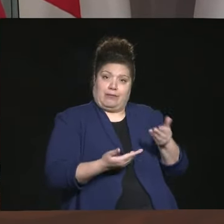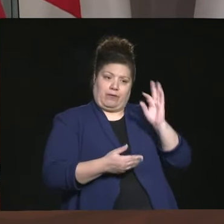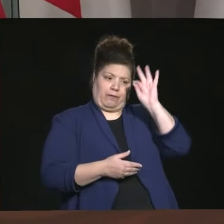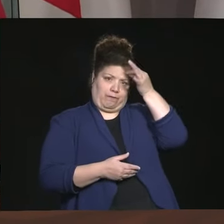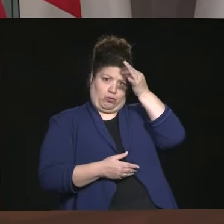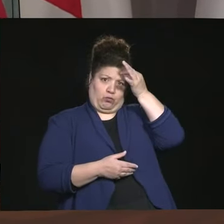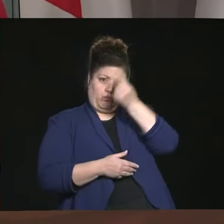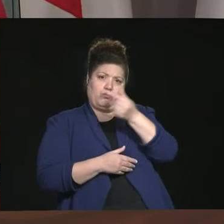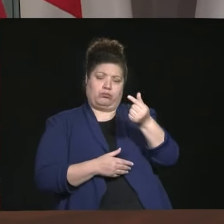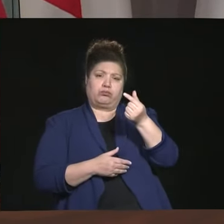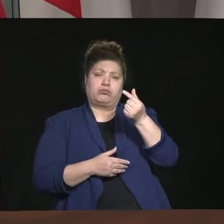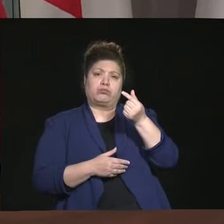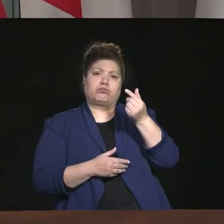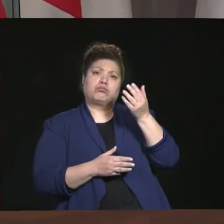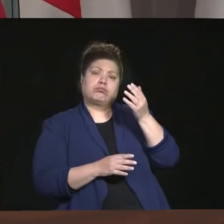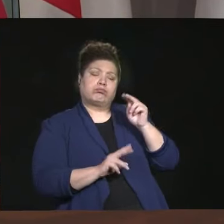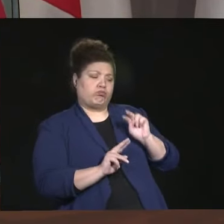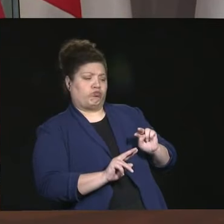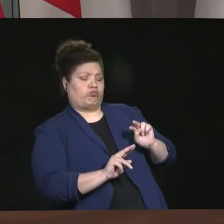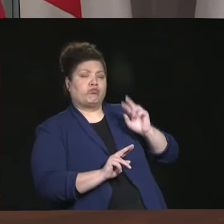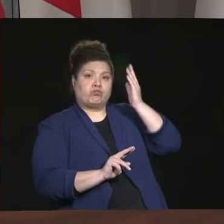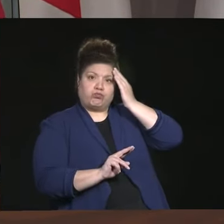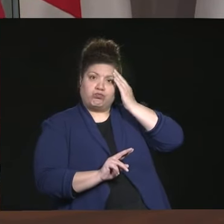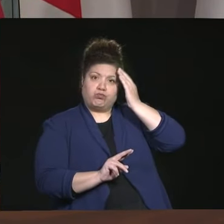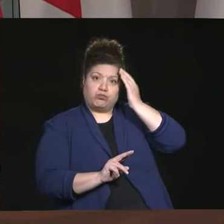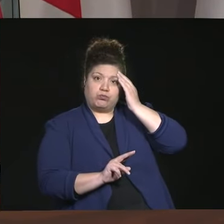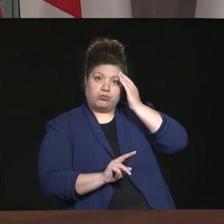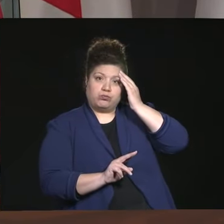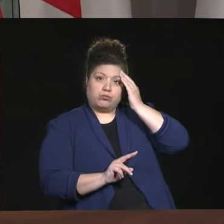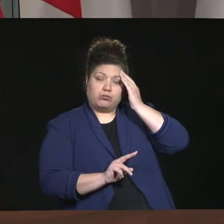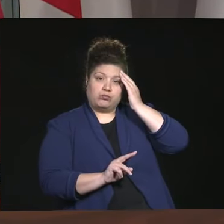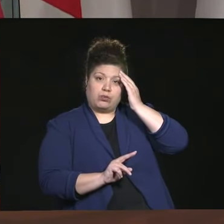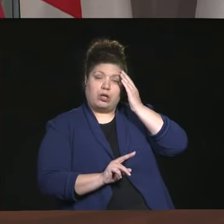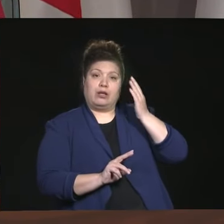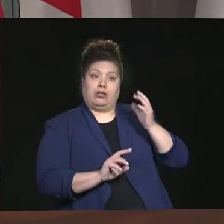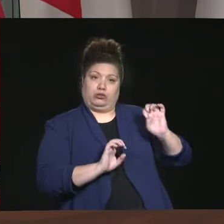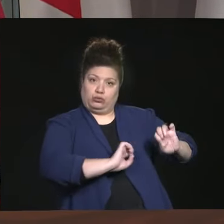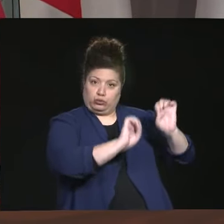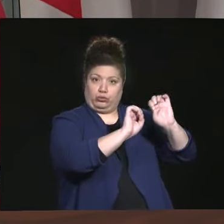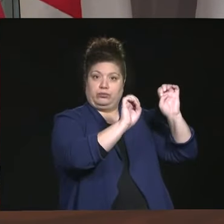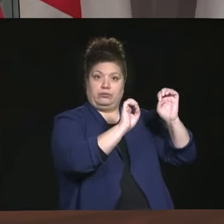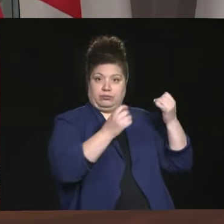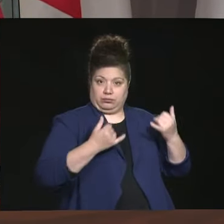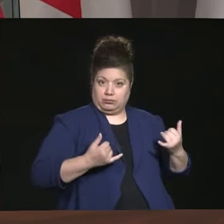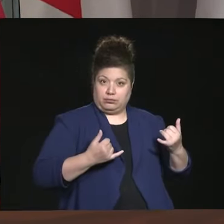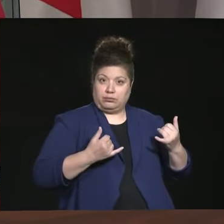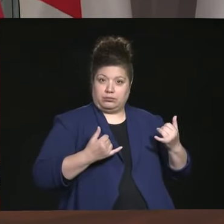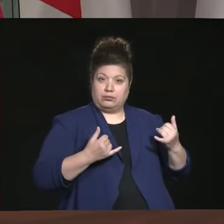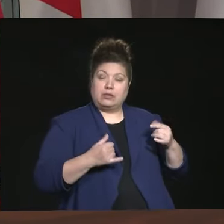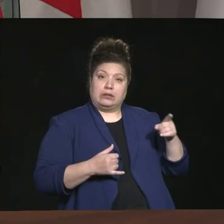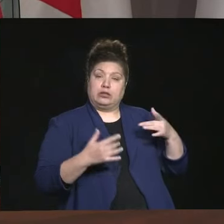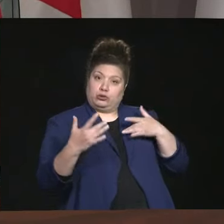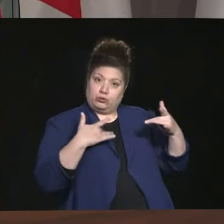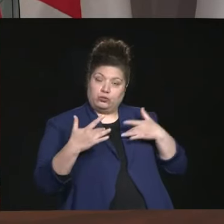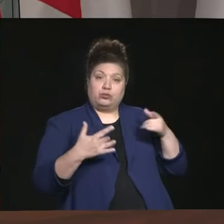particulièrement urgente concernant les masques au Québec.